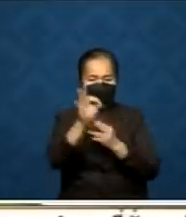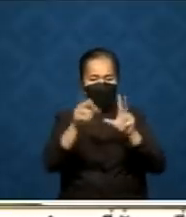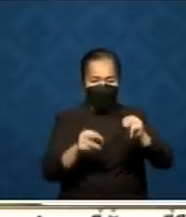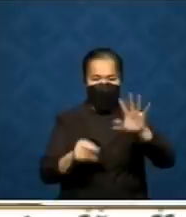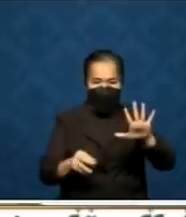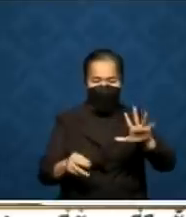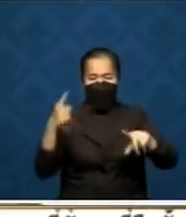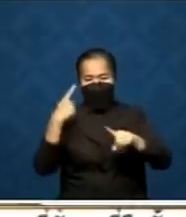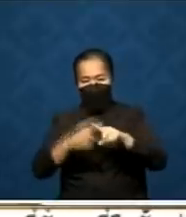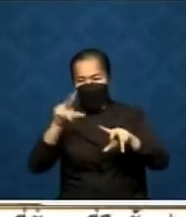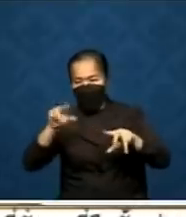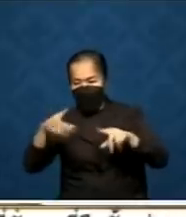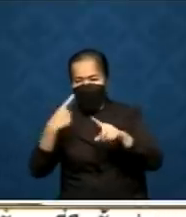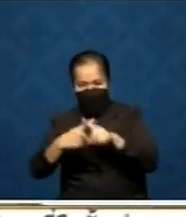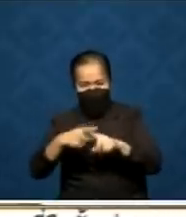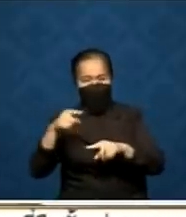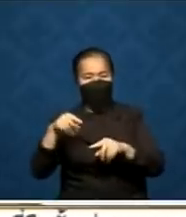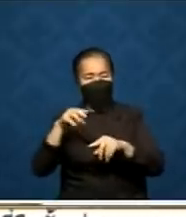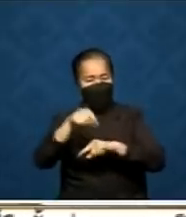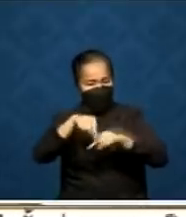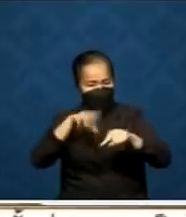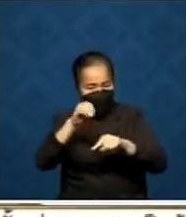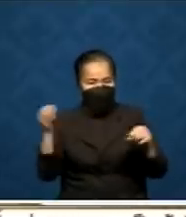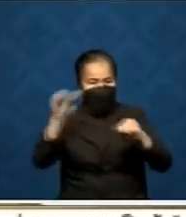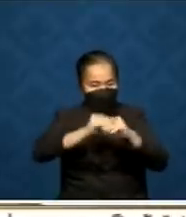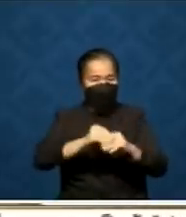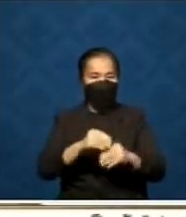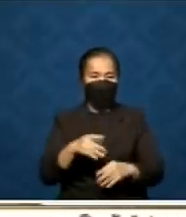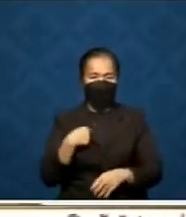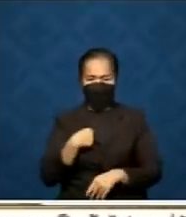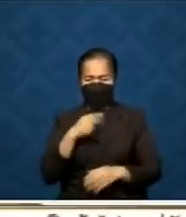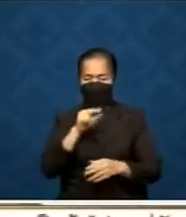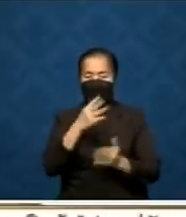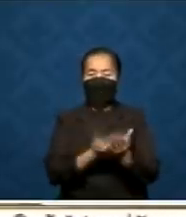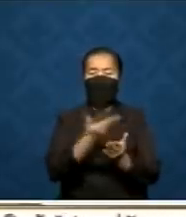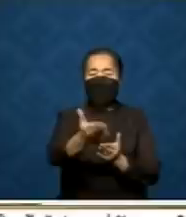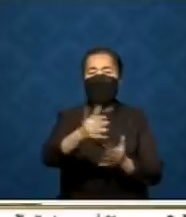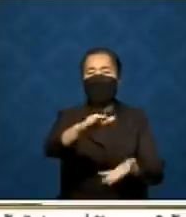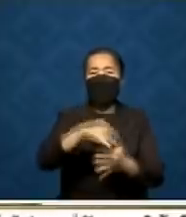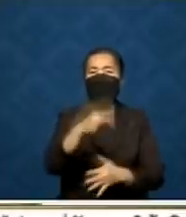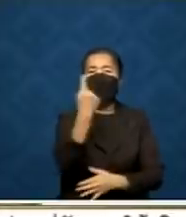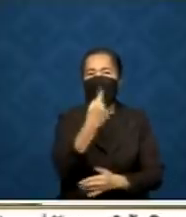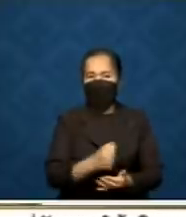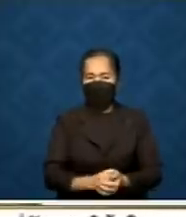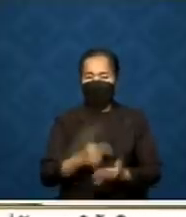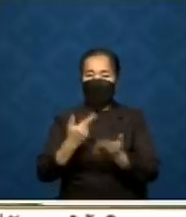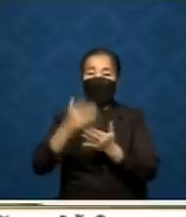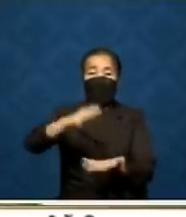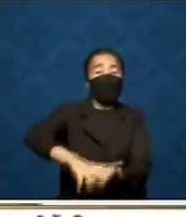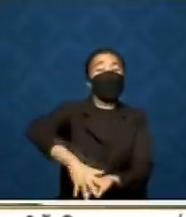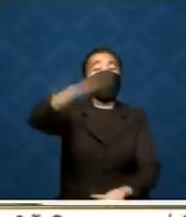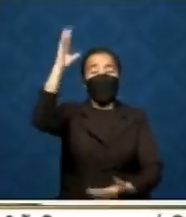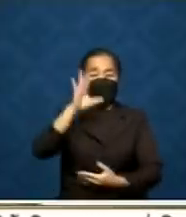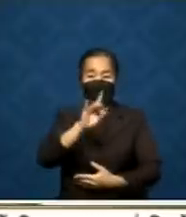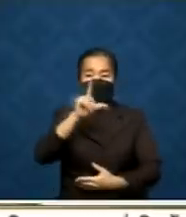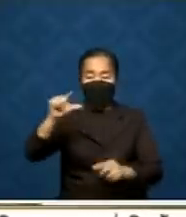มีชุดน่าจะบวกจริงๆก็ทำไมบอกไอ้ราคา 35คือซื้อปลีกอันเดียวไอ้ที่ตั้งแปดล้านประชดมันไม่